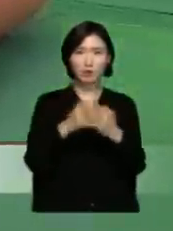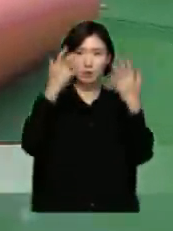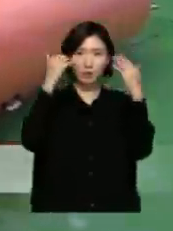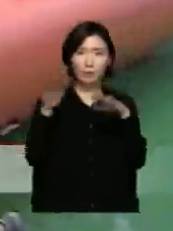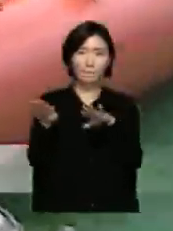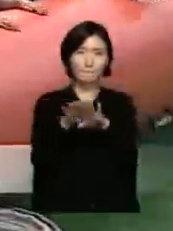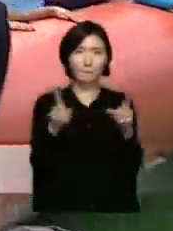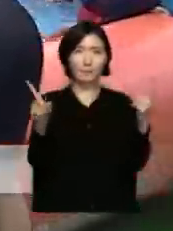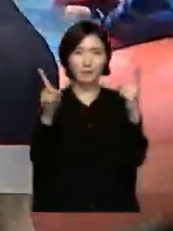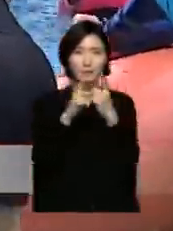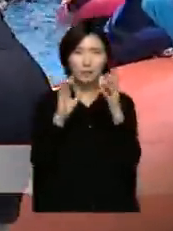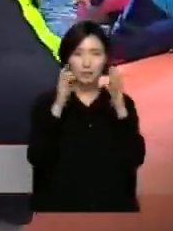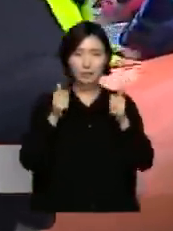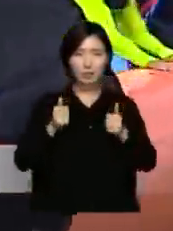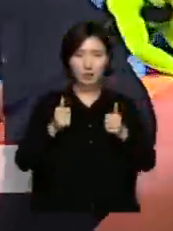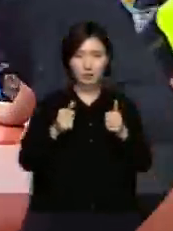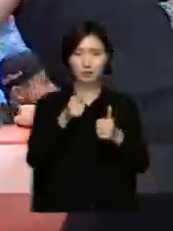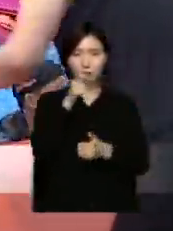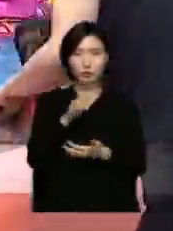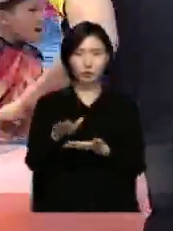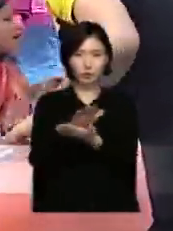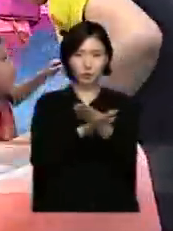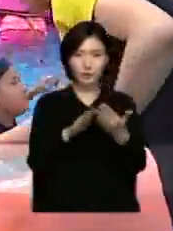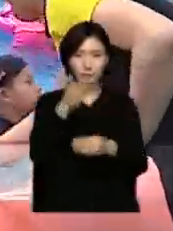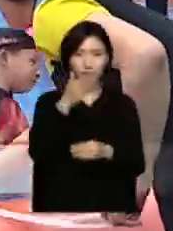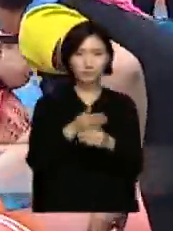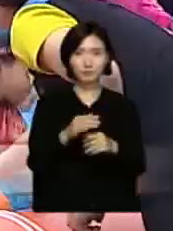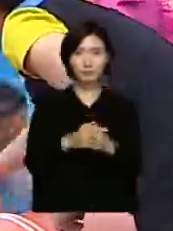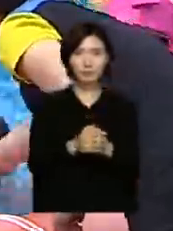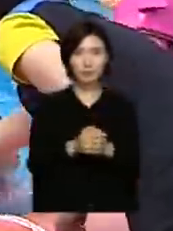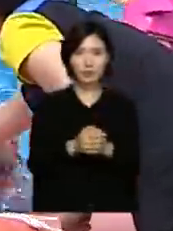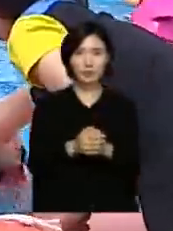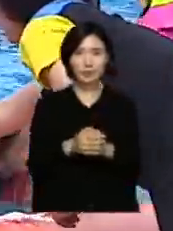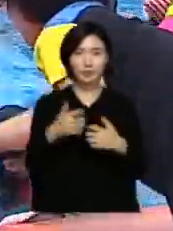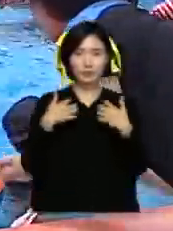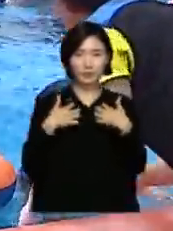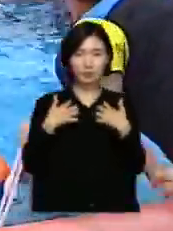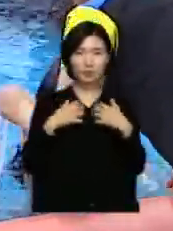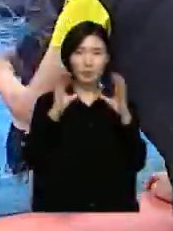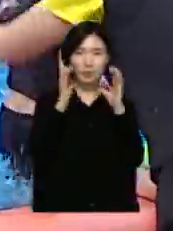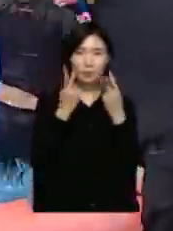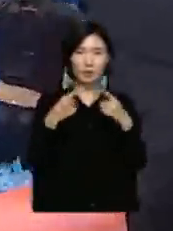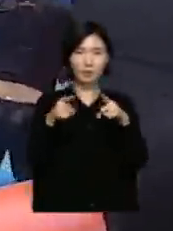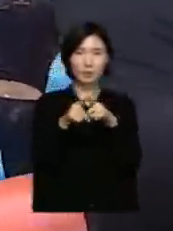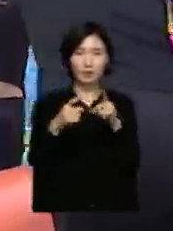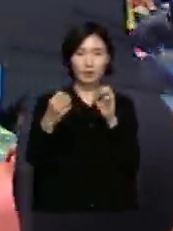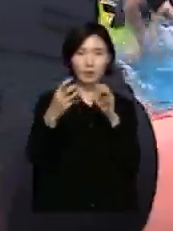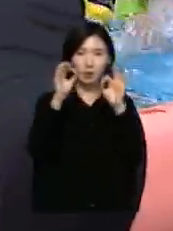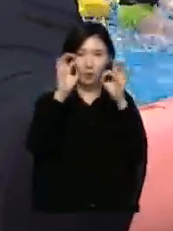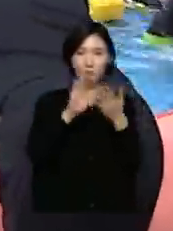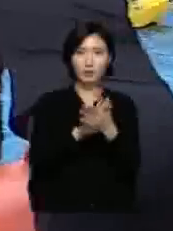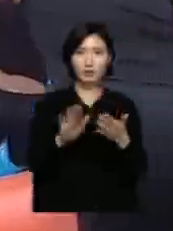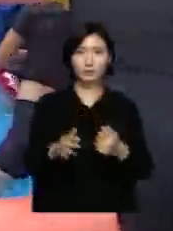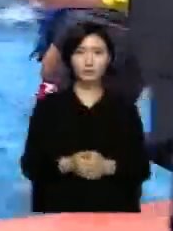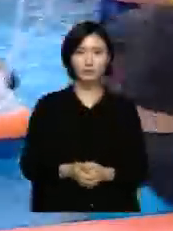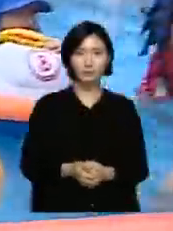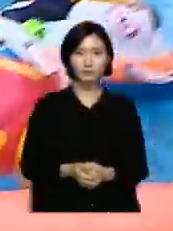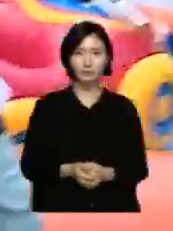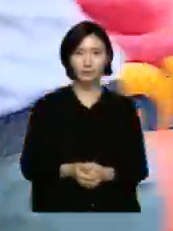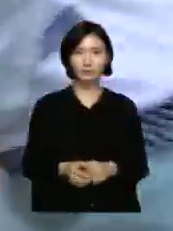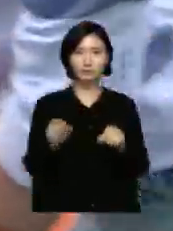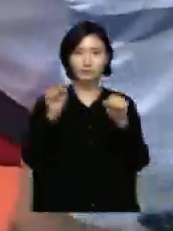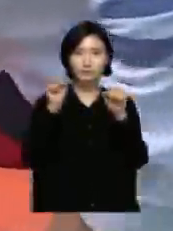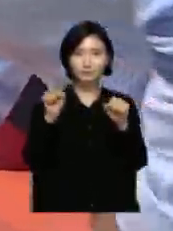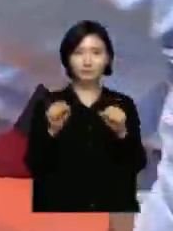맞은 아이들이 열심히 여기서 물장구를 치고 있는데요. 물놀이를 한참 즐기고 있는 아이와 함께 얘기를 나눠보도록 하겠습니다.